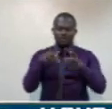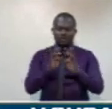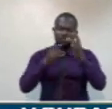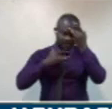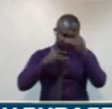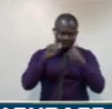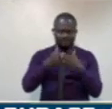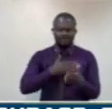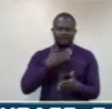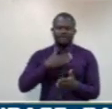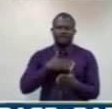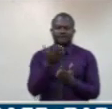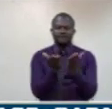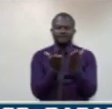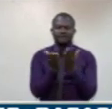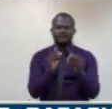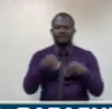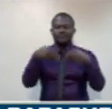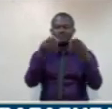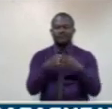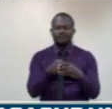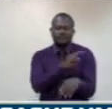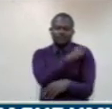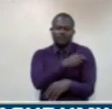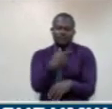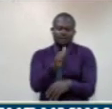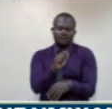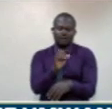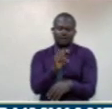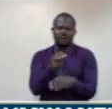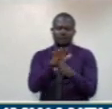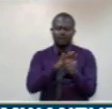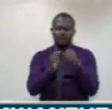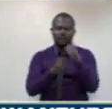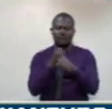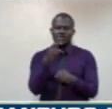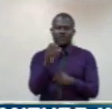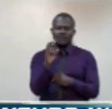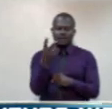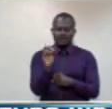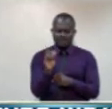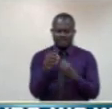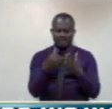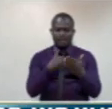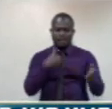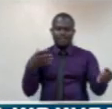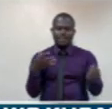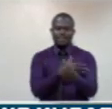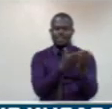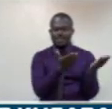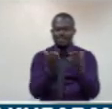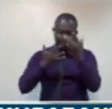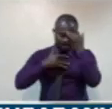umurwayi yishimira serivisi ahawe. Ibitaro bya Gatonde byuzuye mu mwaka wa 2020 bikaba bifite ubushobozi bwo kwakira abarwayi